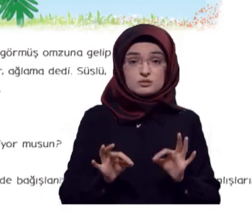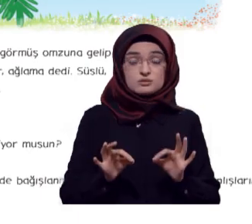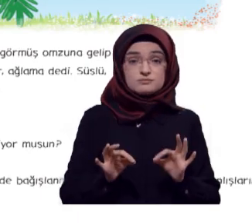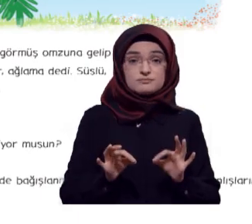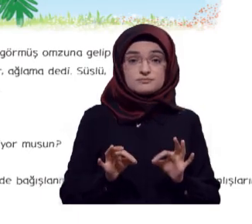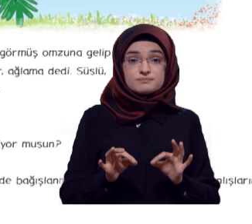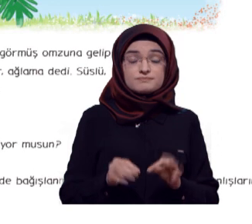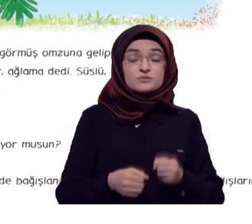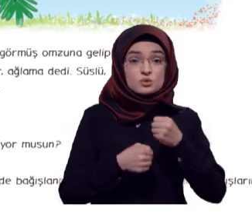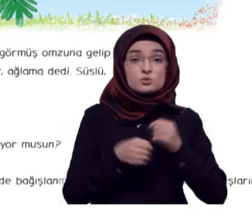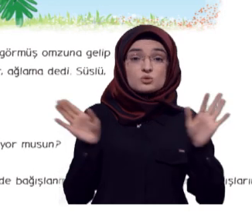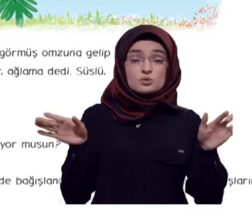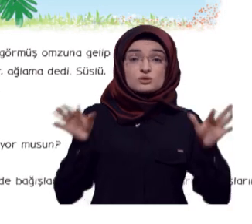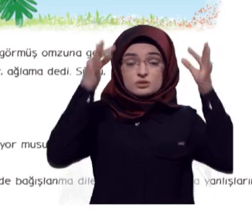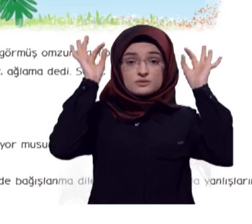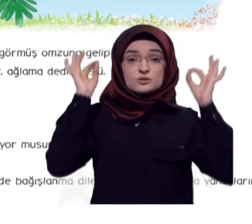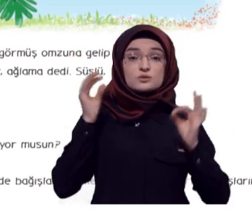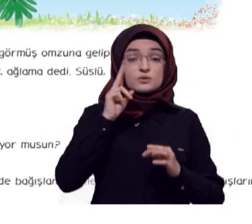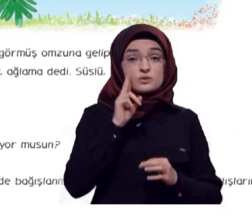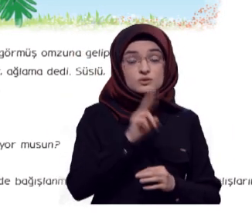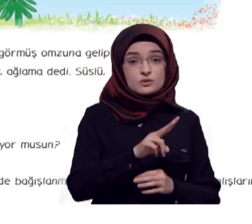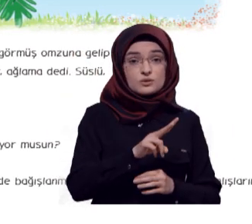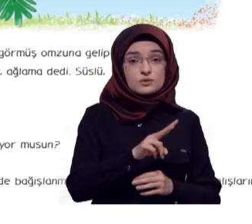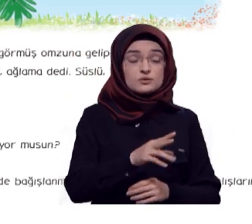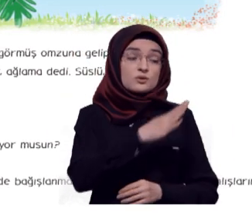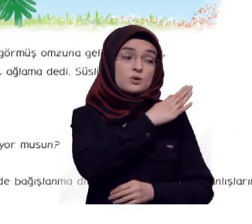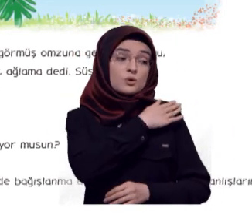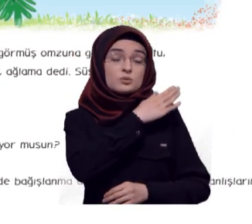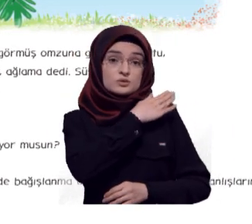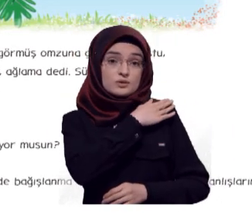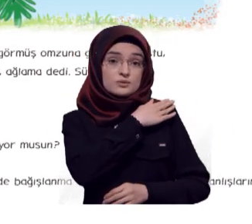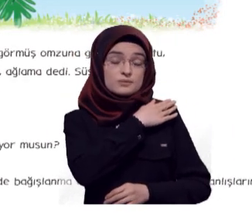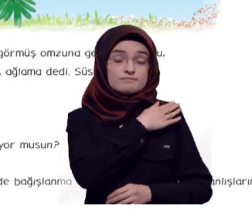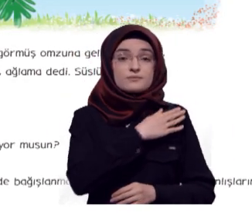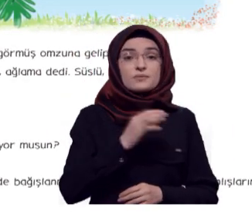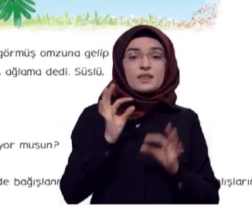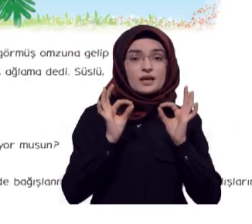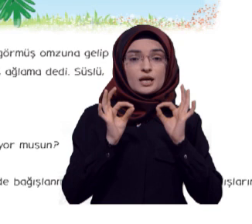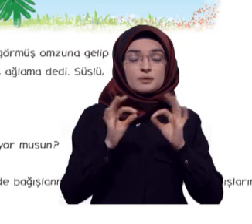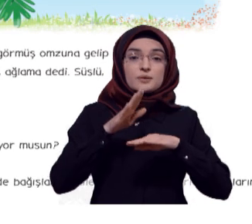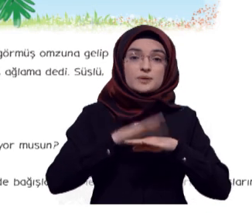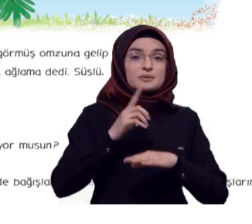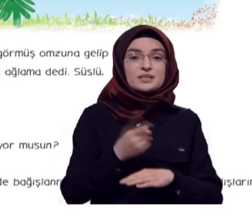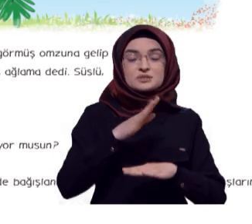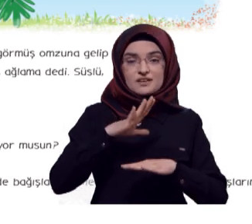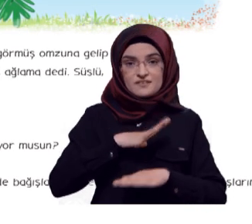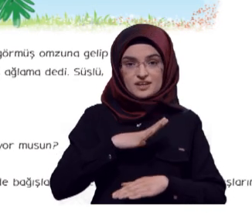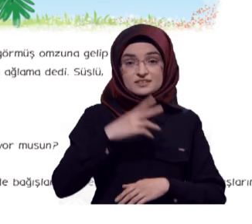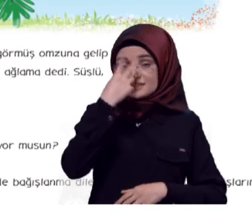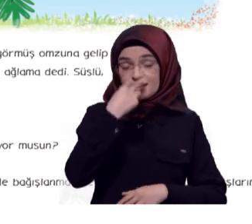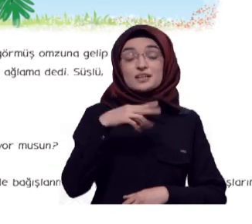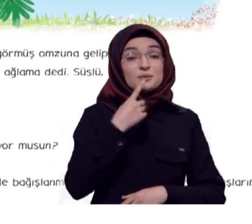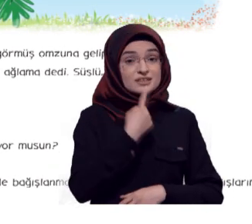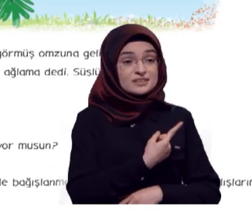O sırada guguk kuşu Süslü'nün halini görmüş olmalı ki omzuna kondu. "Her zaman yapacak bir şeyler vardır, ağlama,"